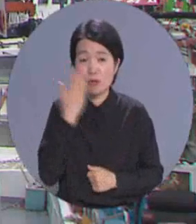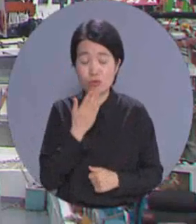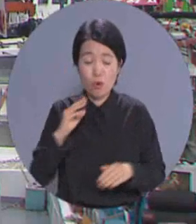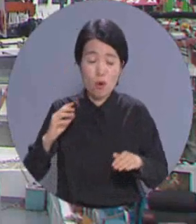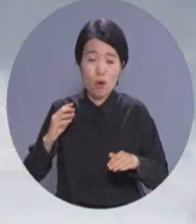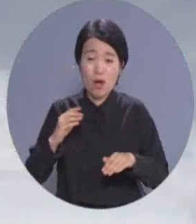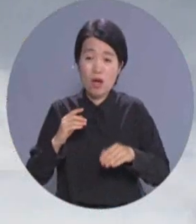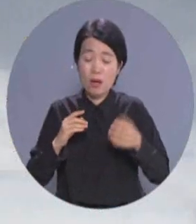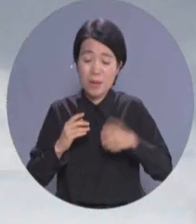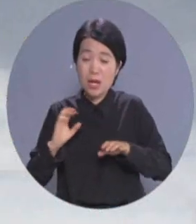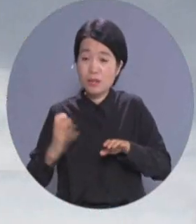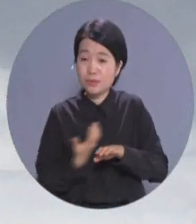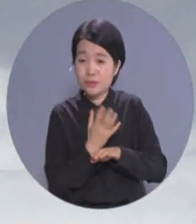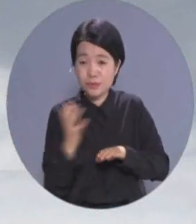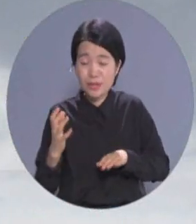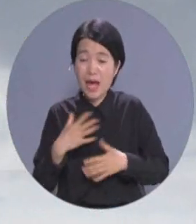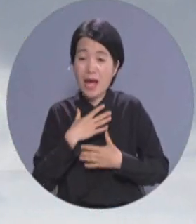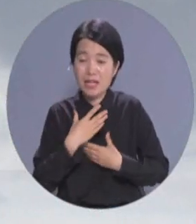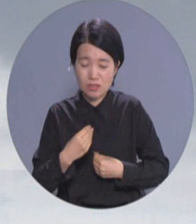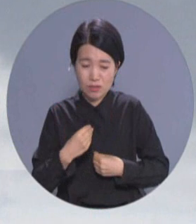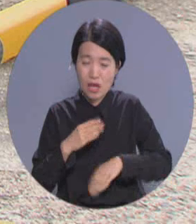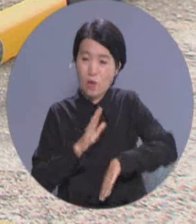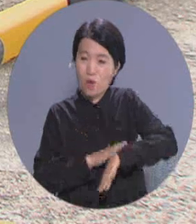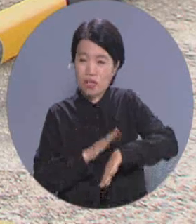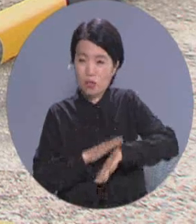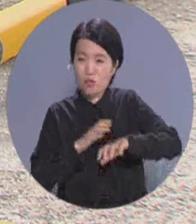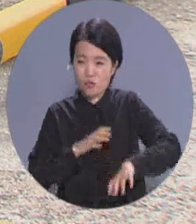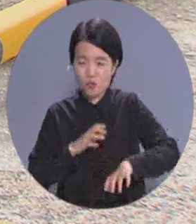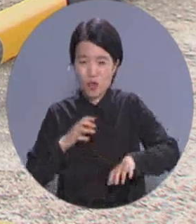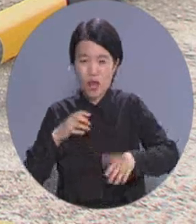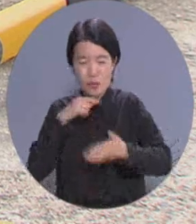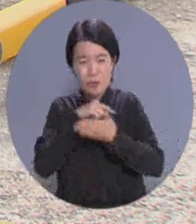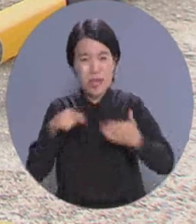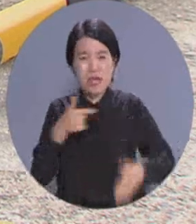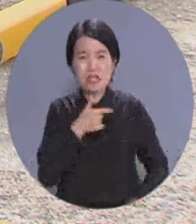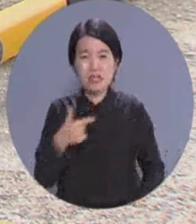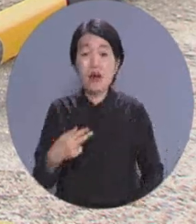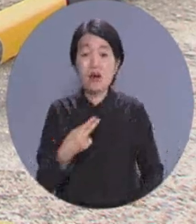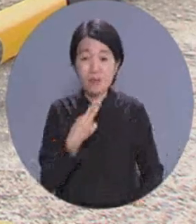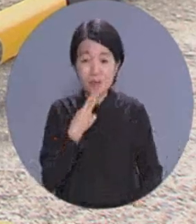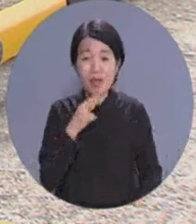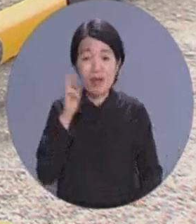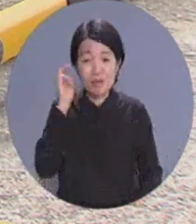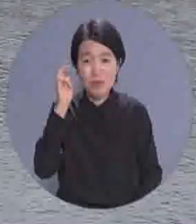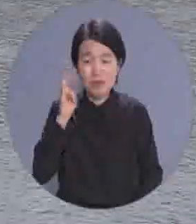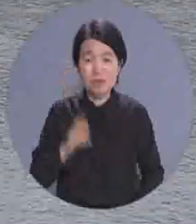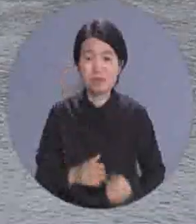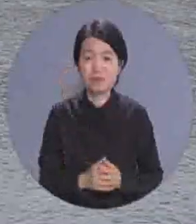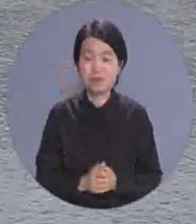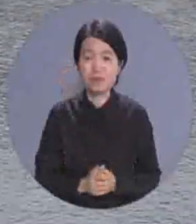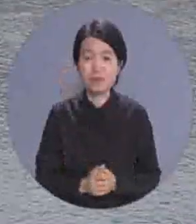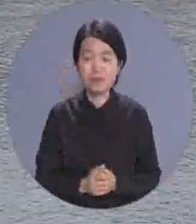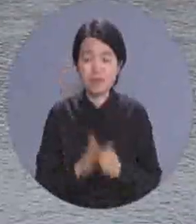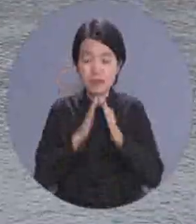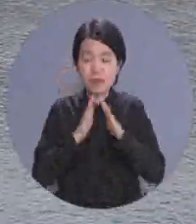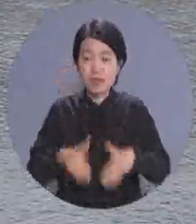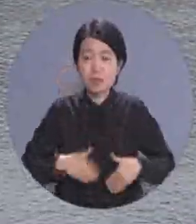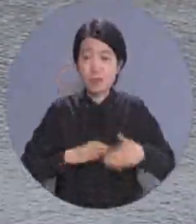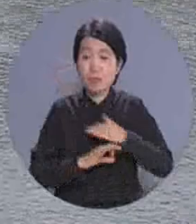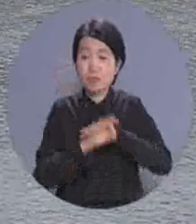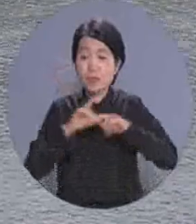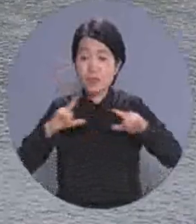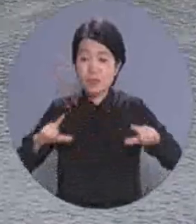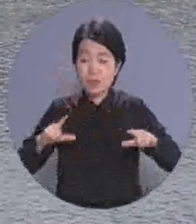옆을 관통했지만 안전반원인 왼쪽의 자리에 큰 피해는 발생하지 않은 것으로 집계됐습니다 전남 동구